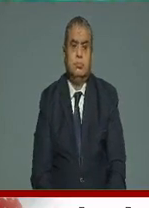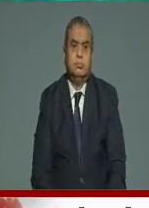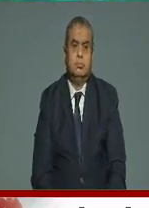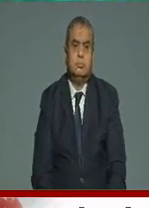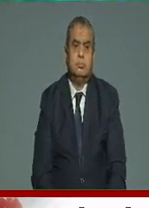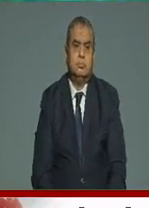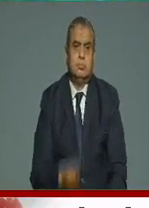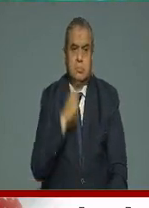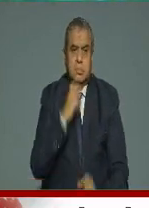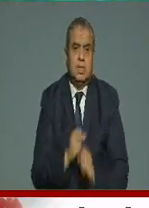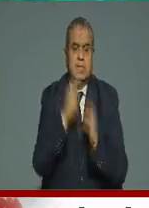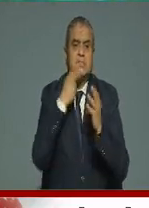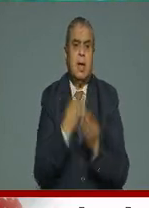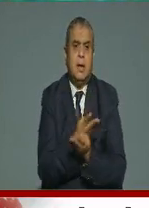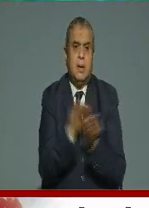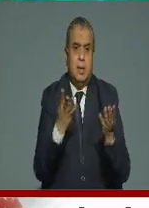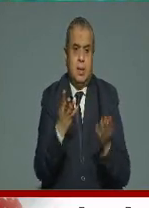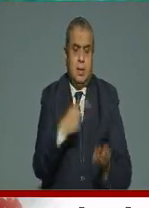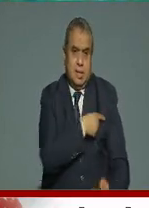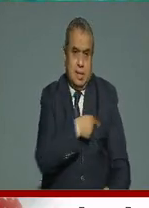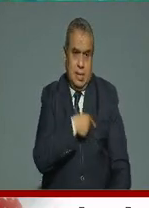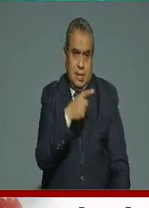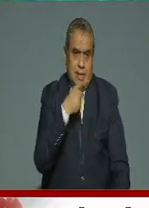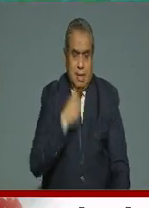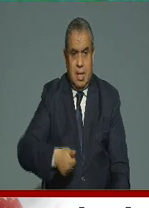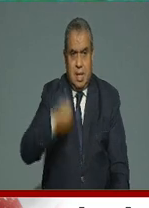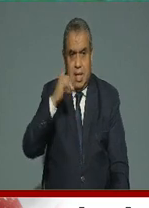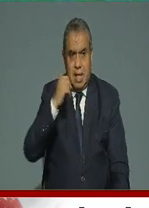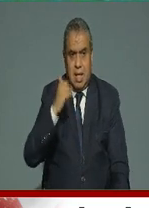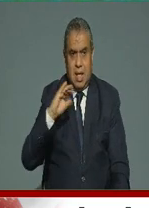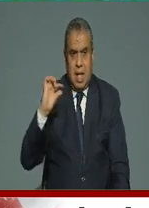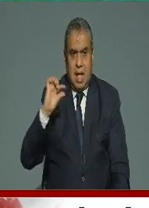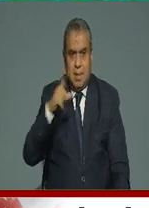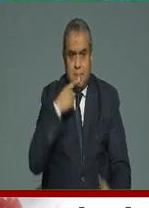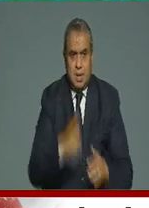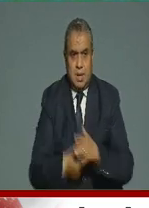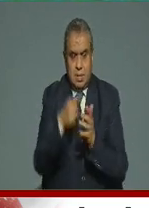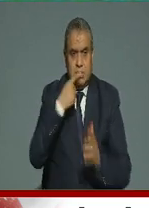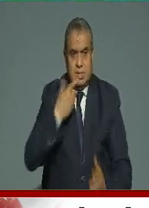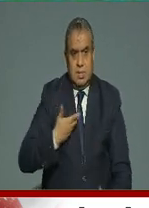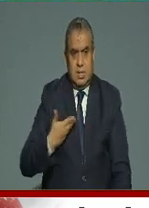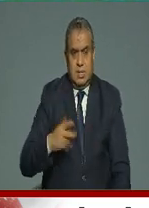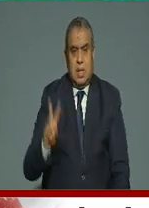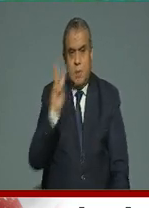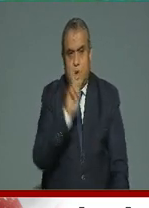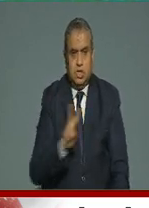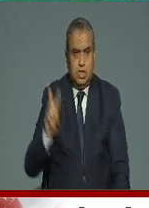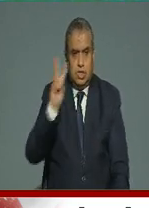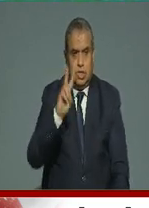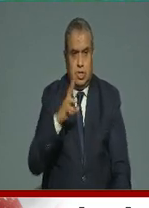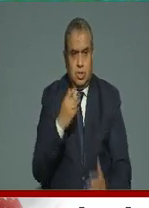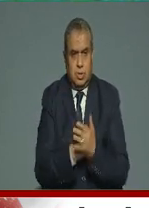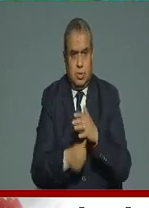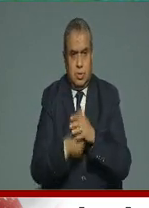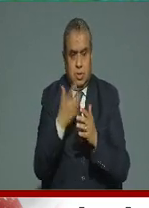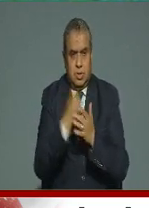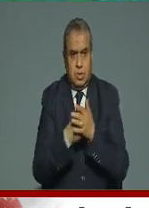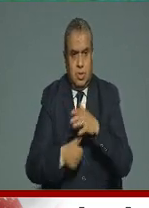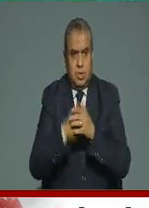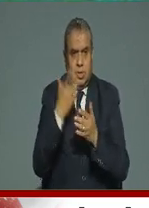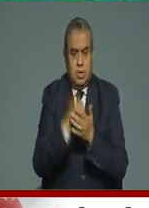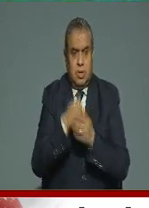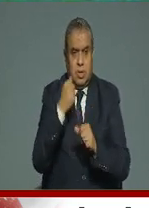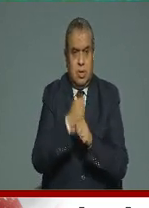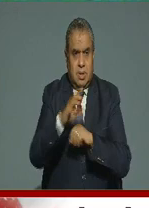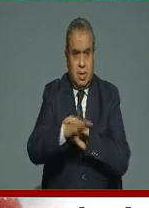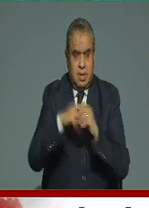صباح الخير، انا اسمي احمد طارق محمد جميل، يعني سني 67 سنة، يعني شغال موظف سيرك المصري للاسلاك،